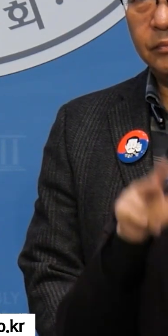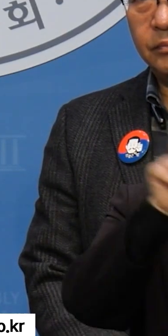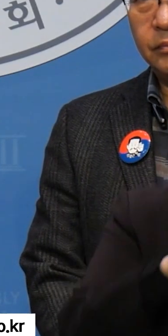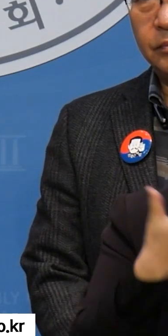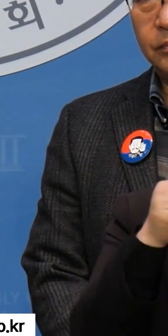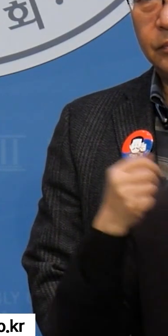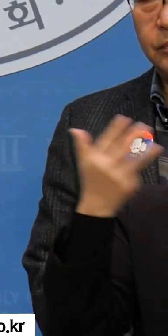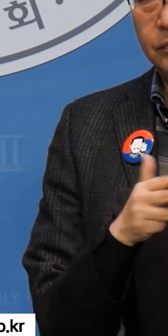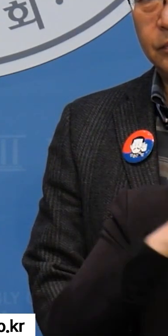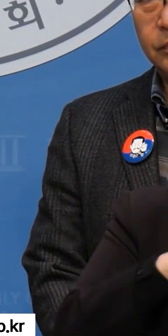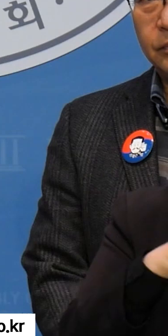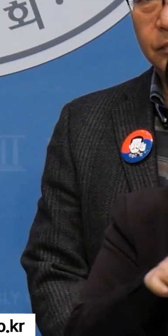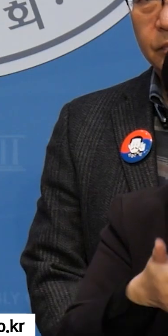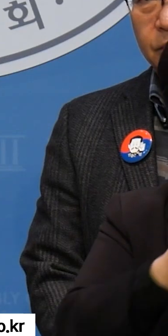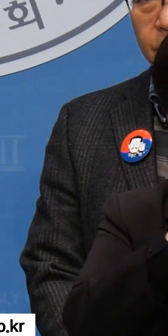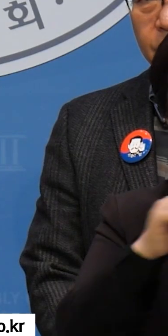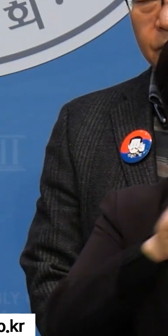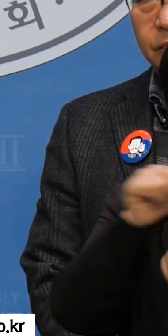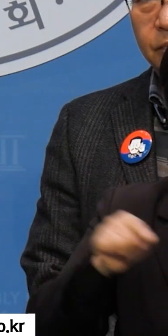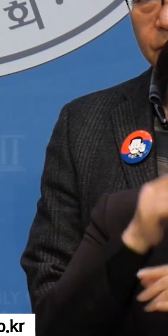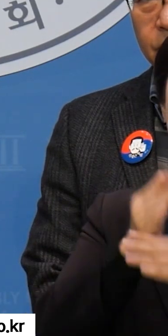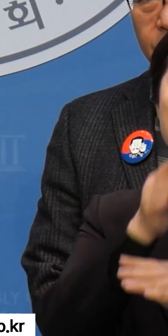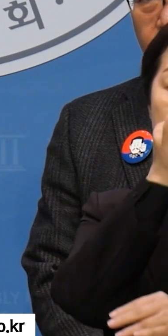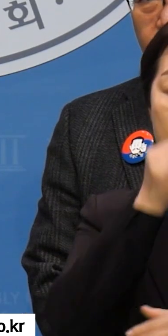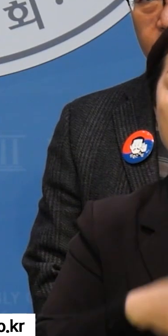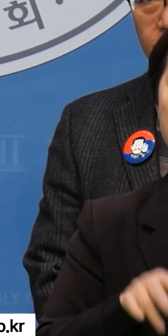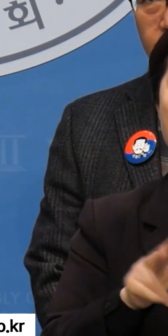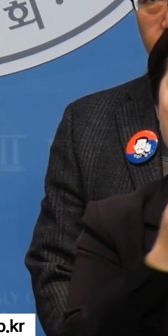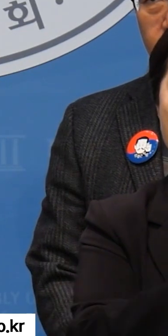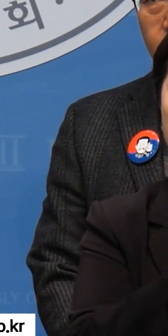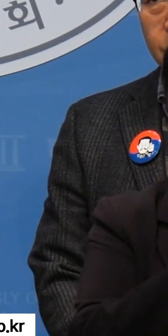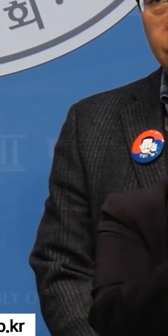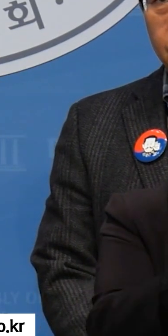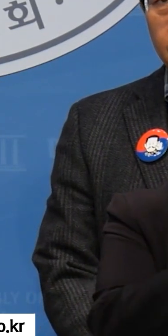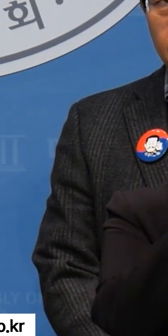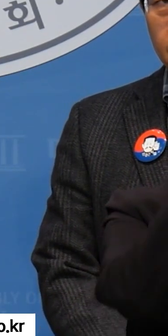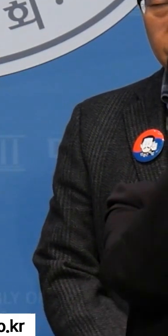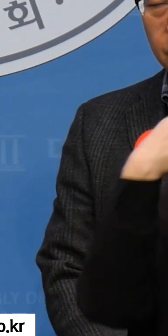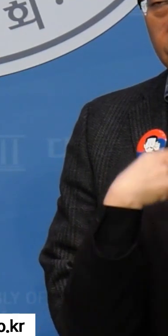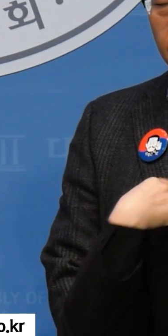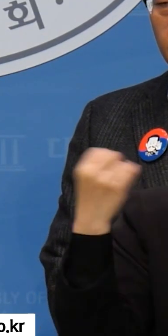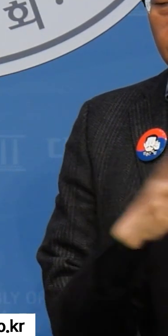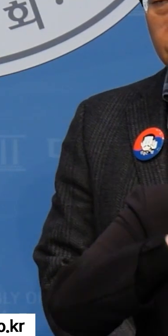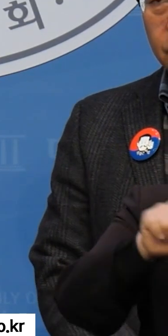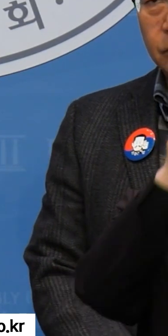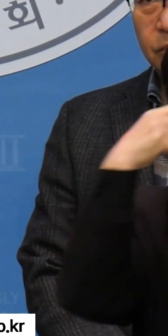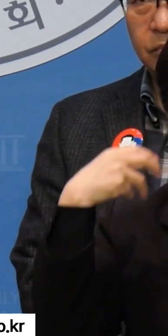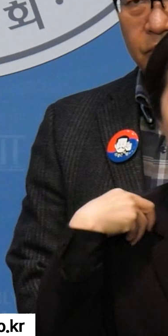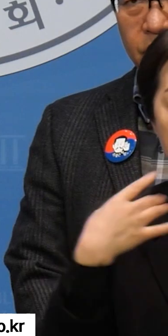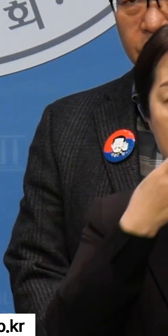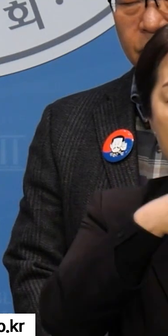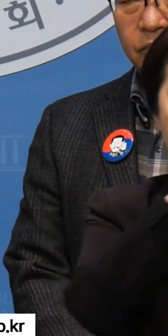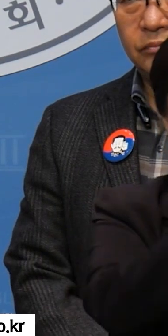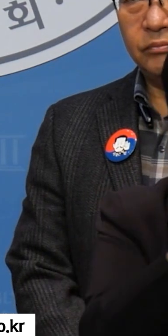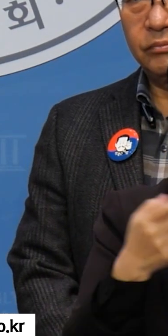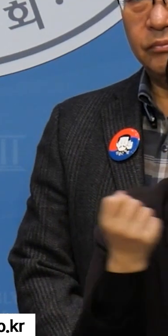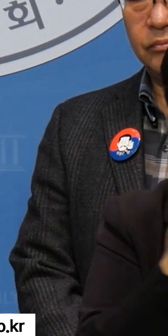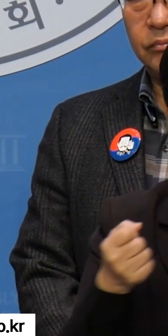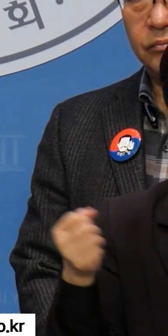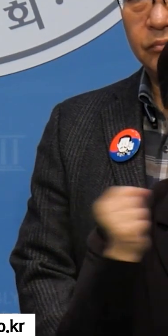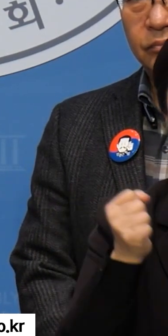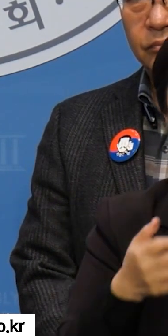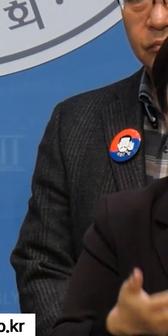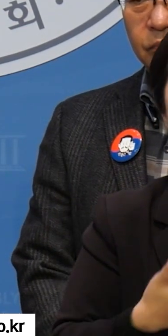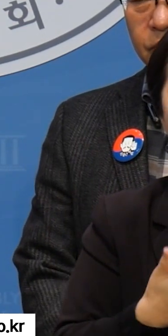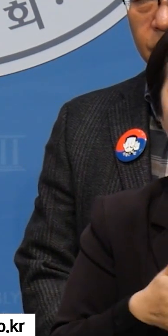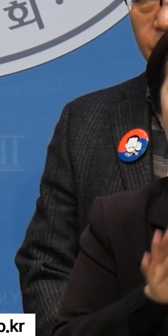8천 개의 소가 운영되고 있습니다. 현행 법령상 중앙정부 또는 지방정부에서 양곡구입과 냉난방 비용을